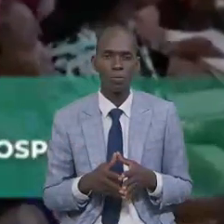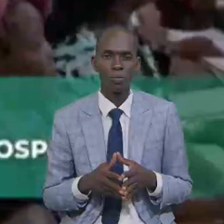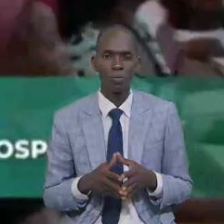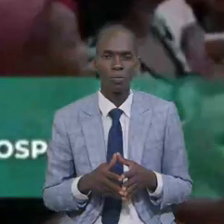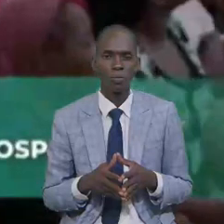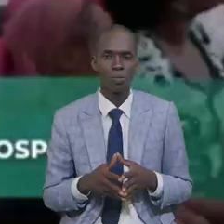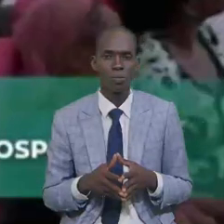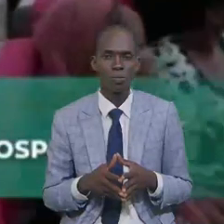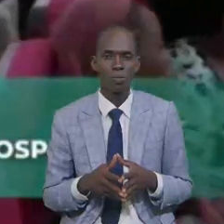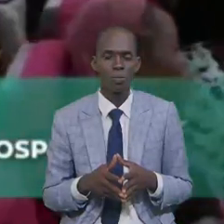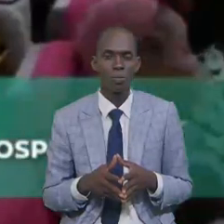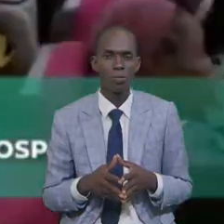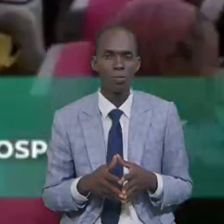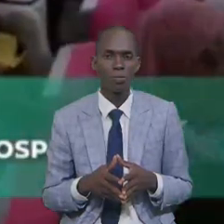bon.